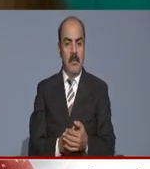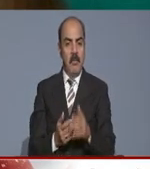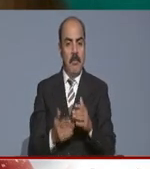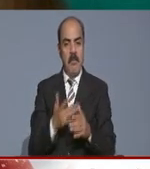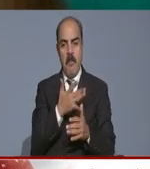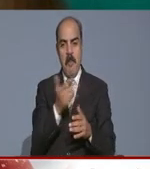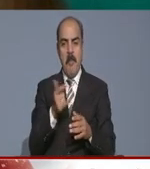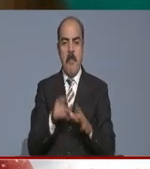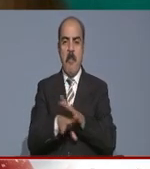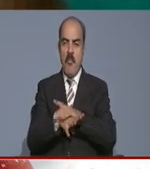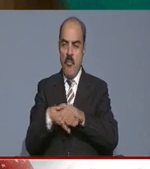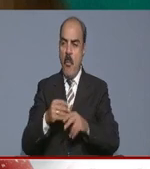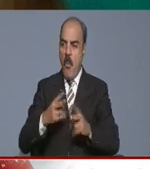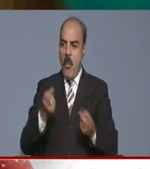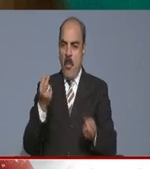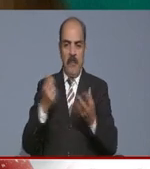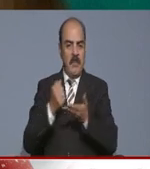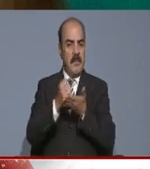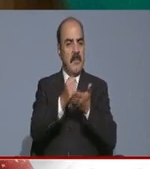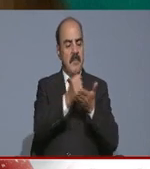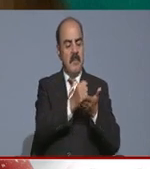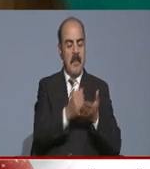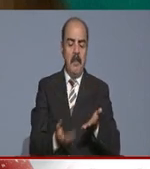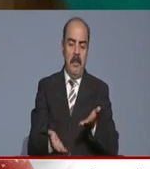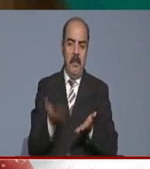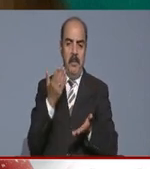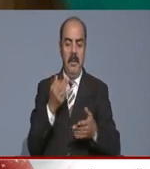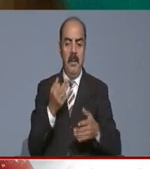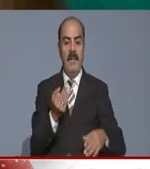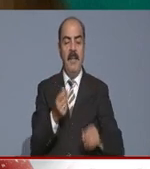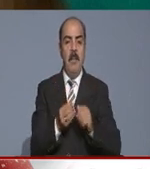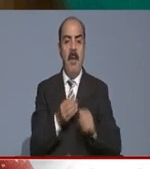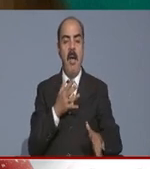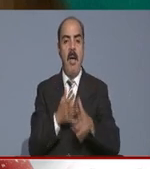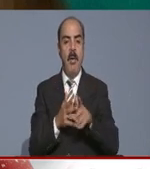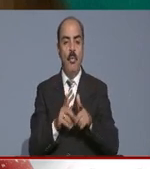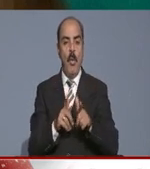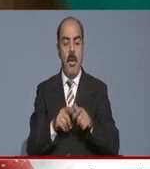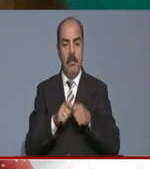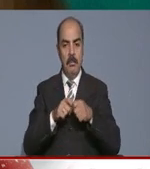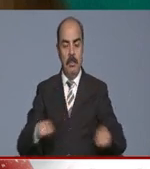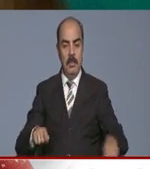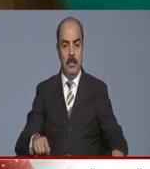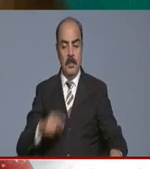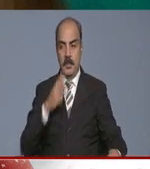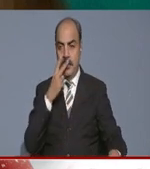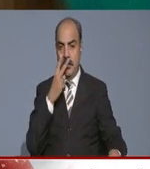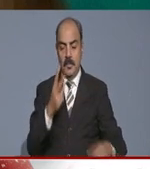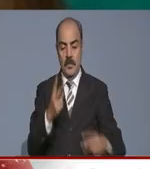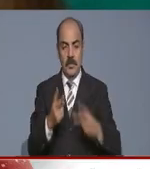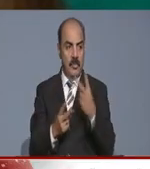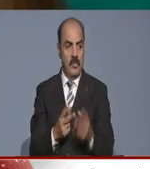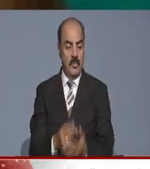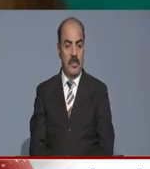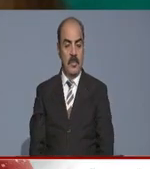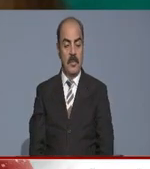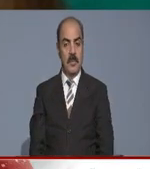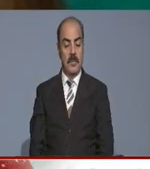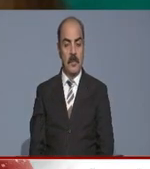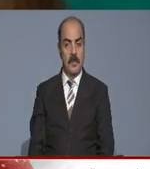مشروع وتمويل يبلغ أكثر من 30 مليار دولار، وقد صمم لكن